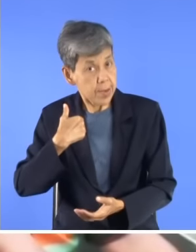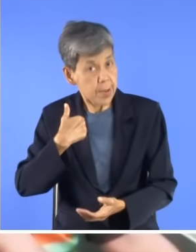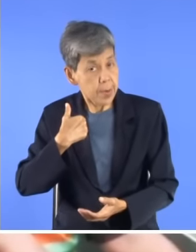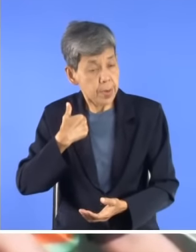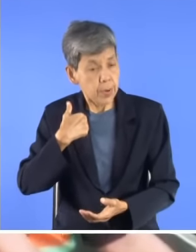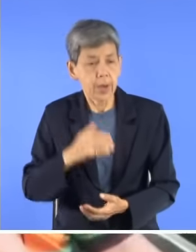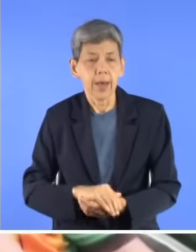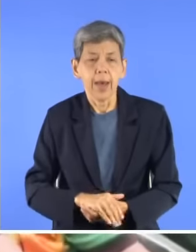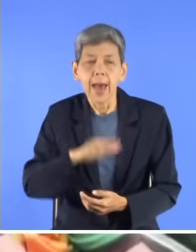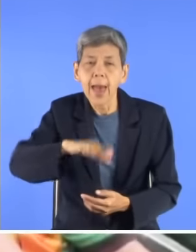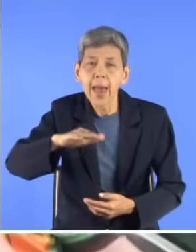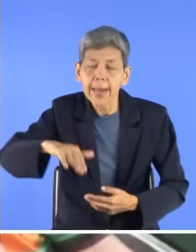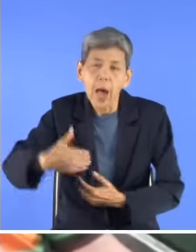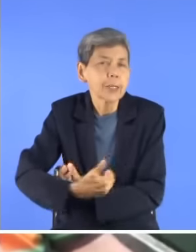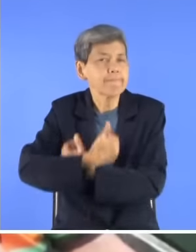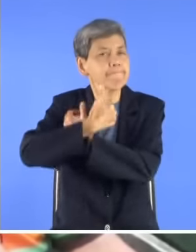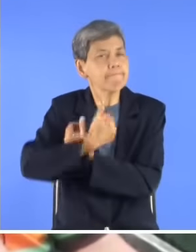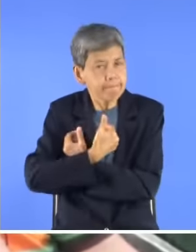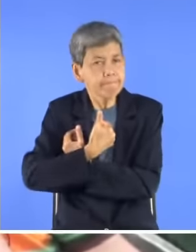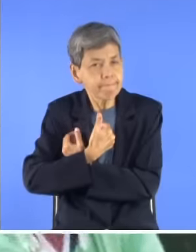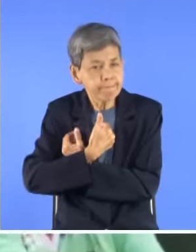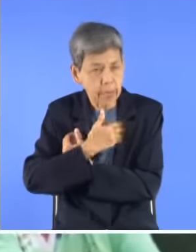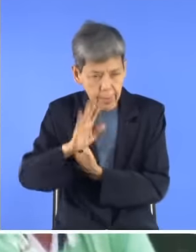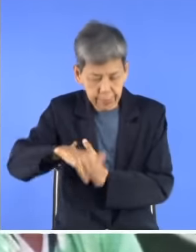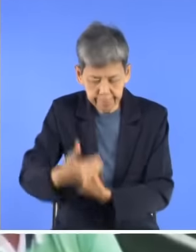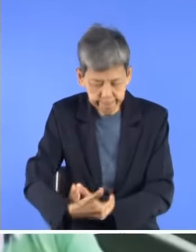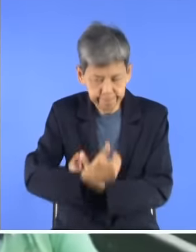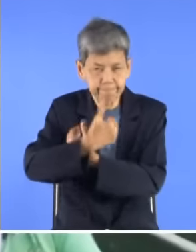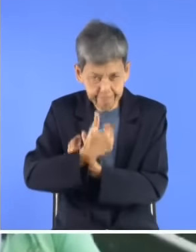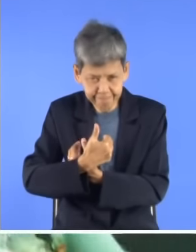อุ้มเด็กฮะนี่เจ้าหนูน้อยมาลุงอุ้มหน่อย